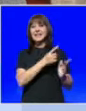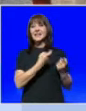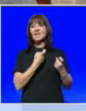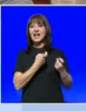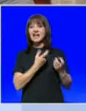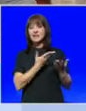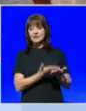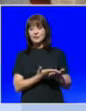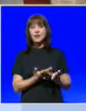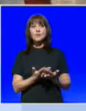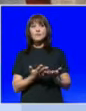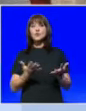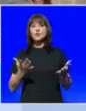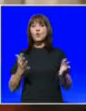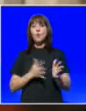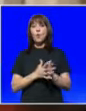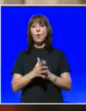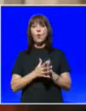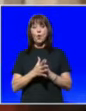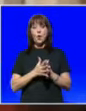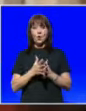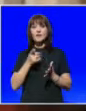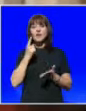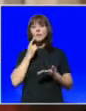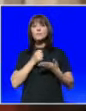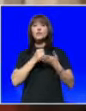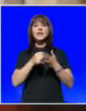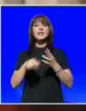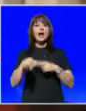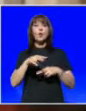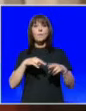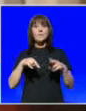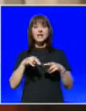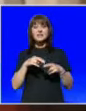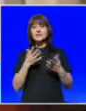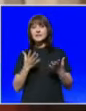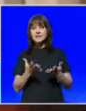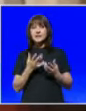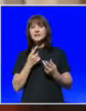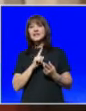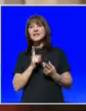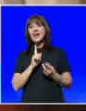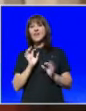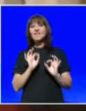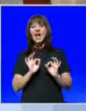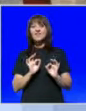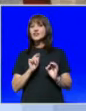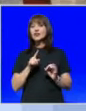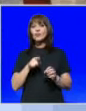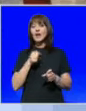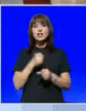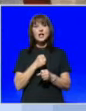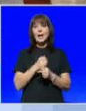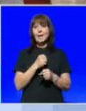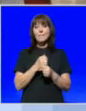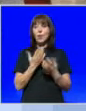Но твърде много хора в бюджетна комисия, предполагам и в зала, бяха нервни доколко добре ще проработи. Добре, кои